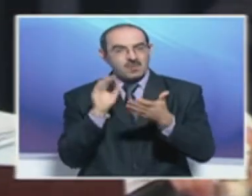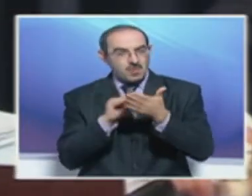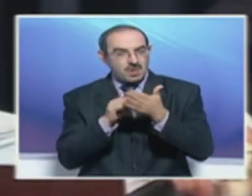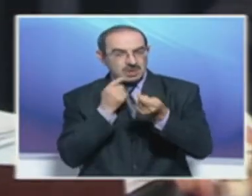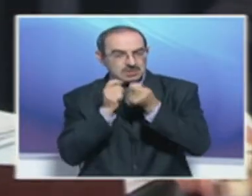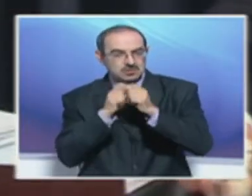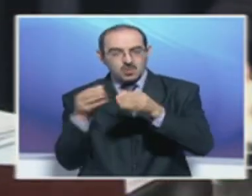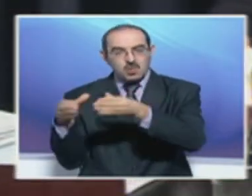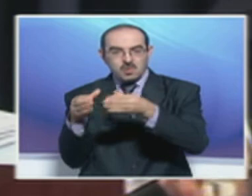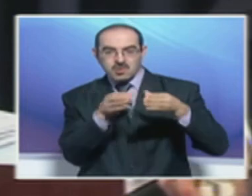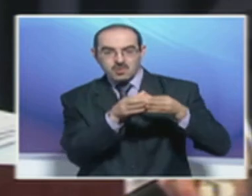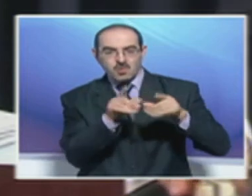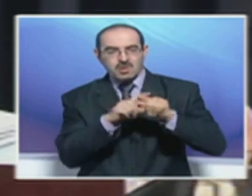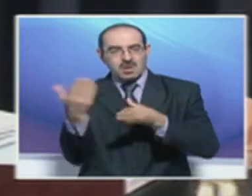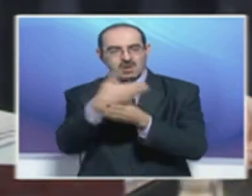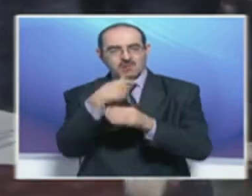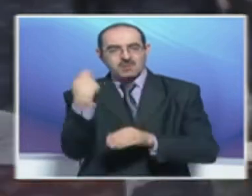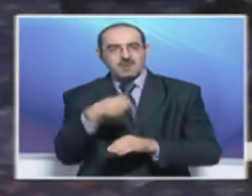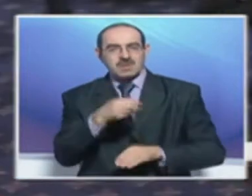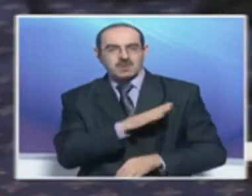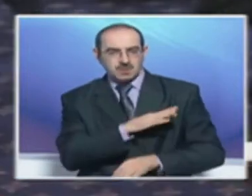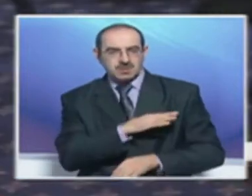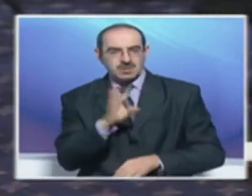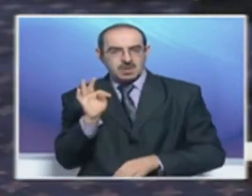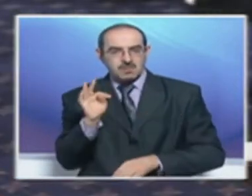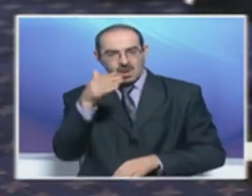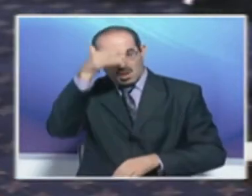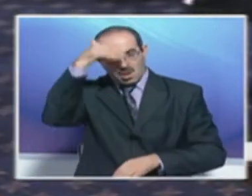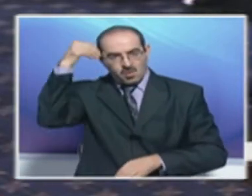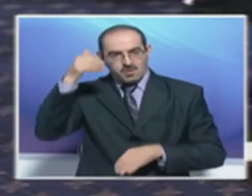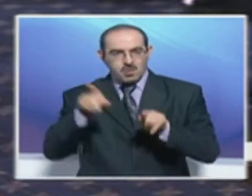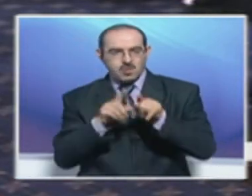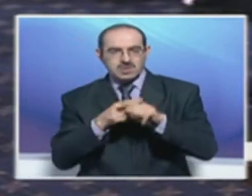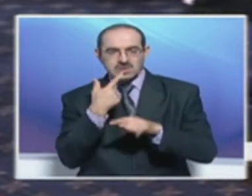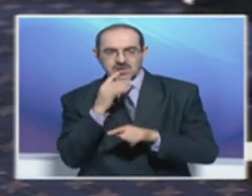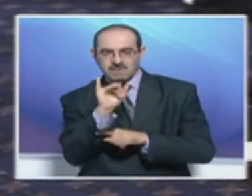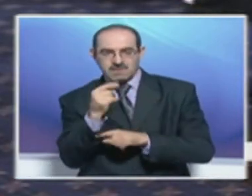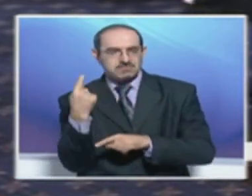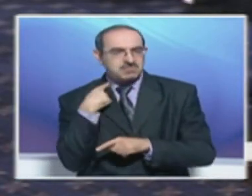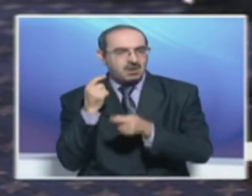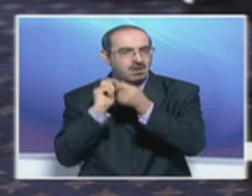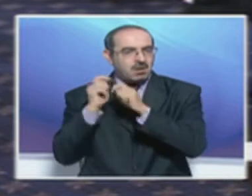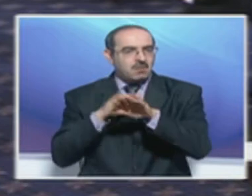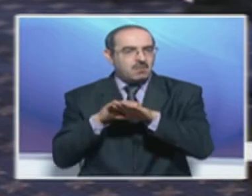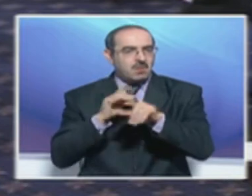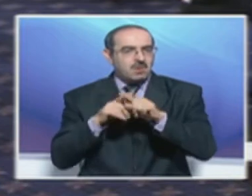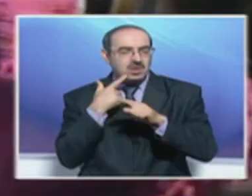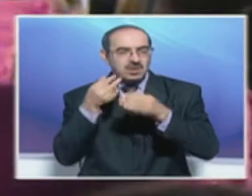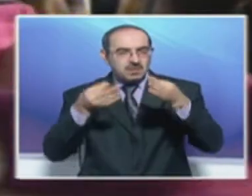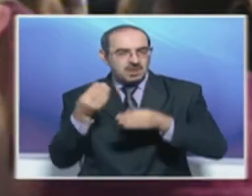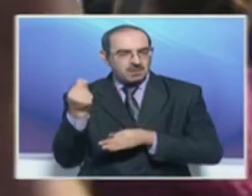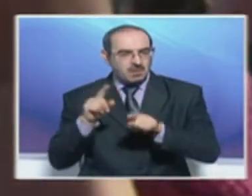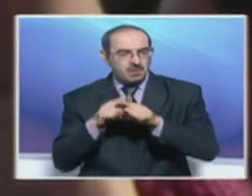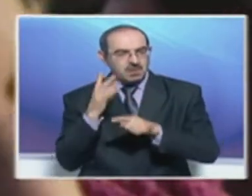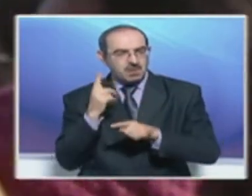بين الكتلتين وتدخل الرئيس دونالد ترامب. للإشارة، ستدفع فشل المفاوضات بشأن الميزانية